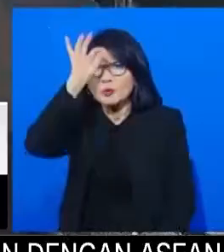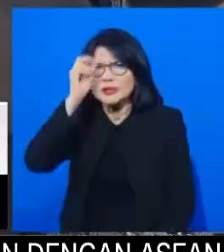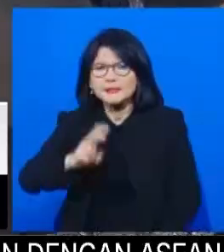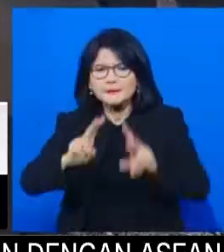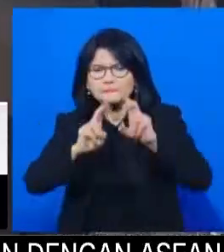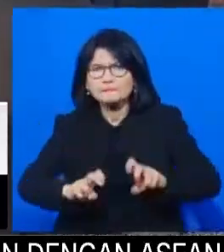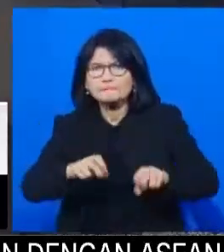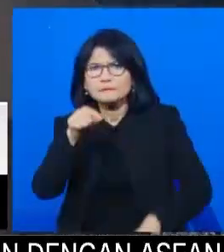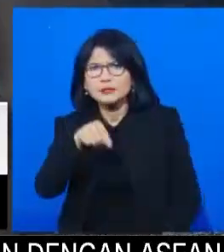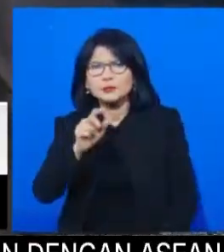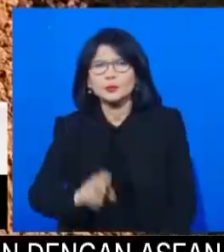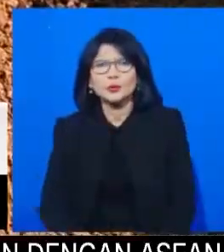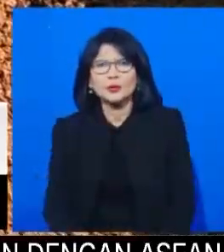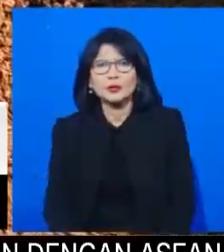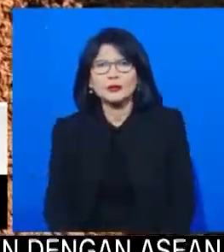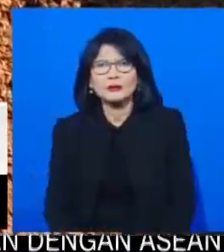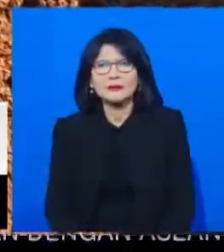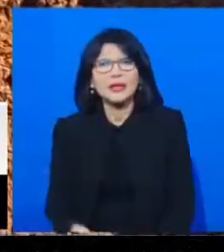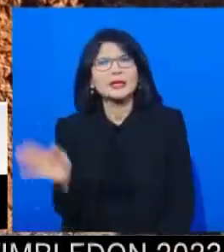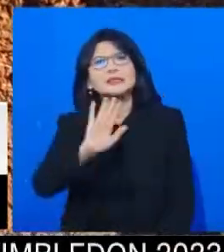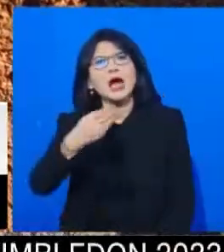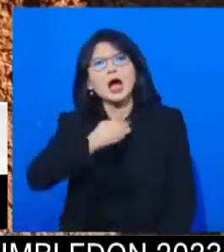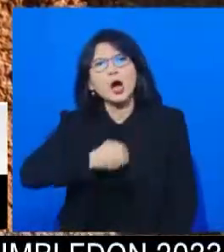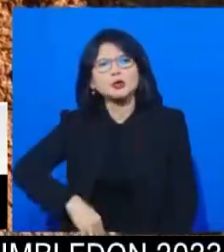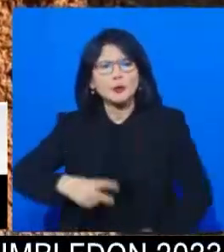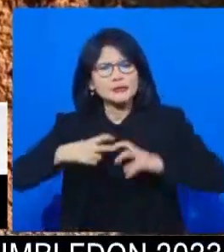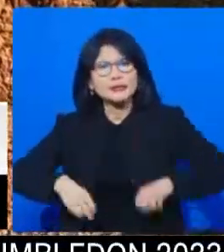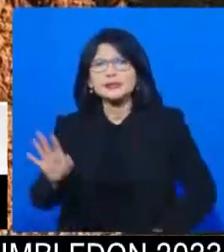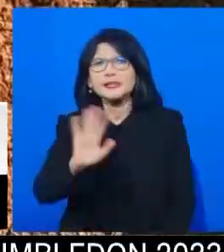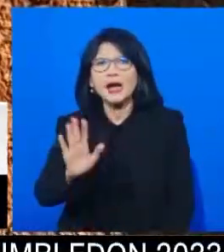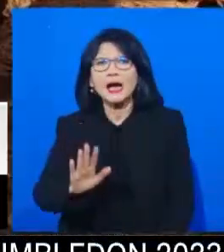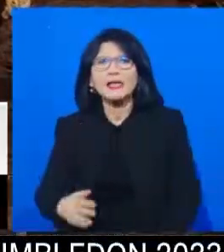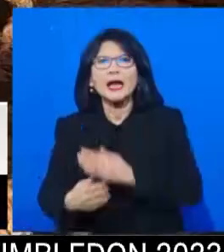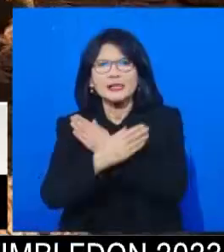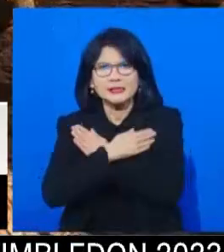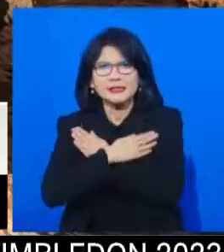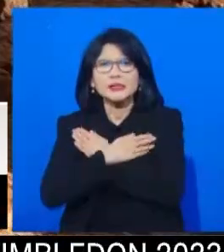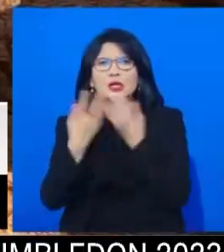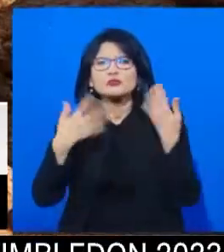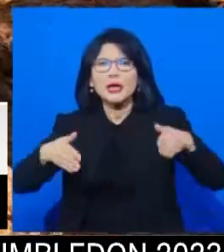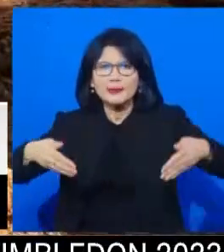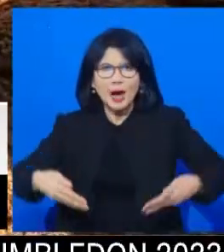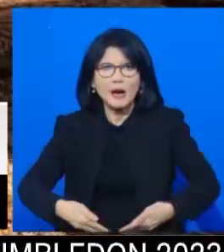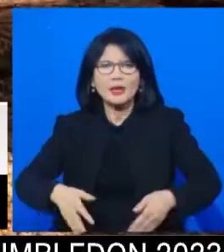peristiwa tersebut meski tanpa harus melakukan otopsi karena jasad Arsyad telah dimakamkan pada Rabu